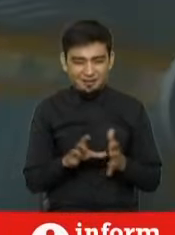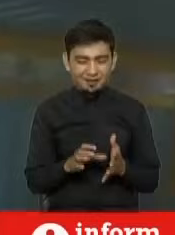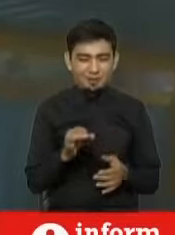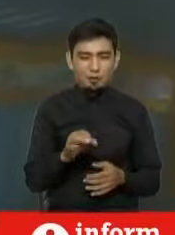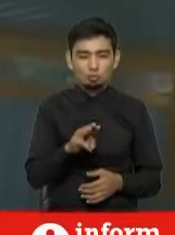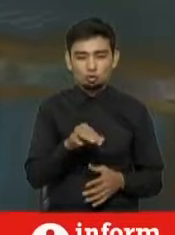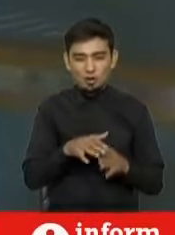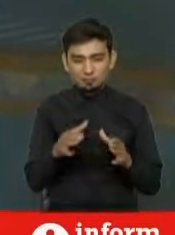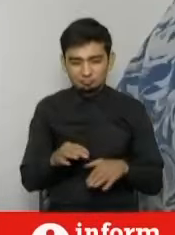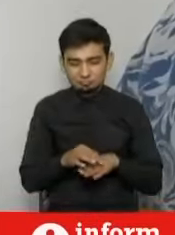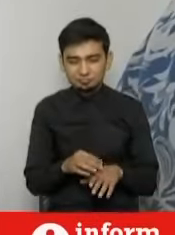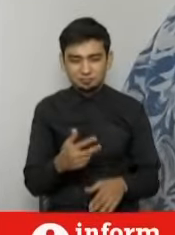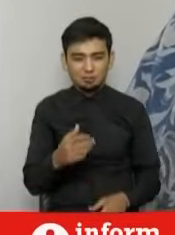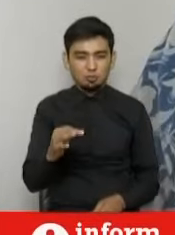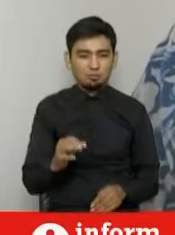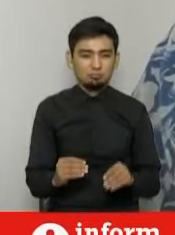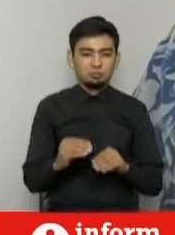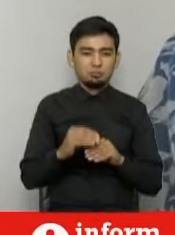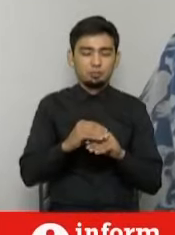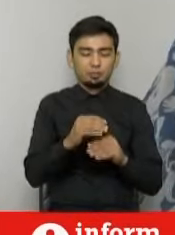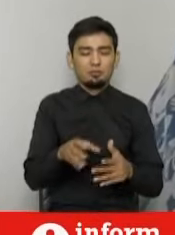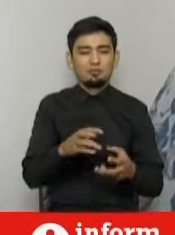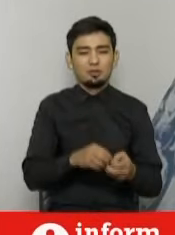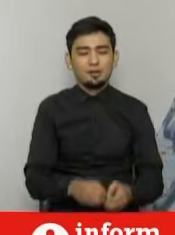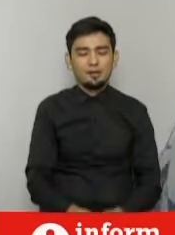мусора. Очень сильно подорожали коммунальные услуги.